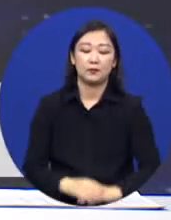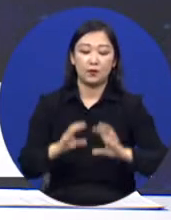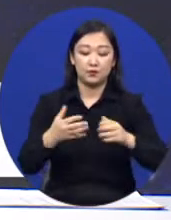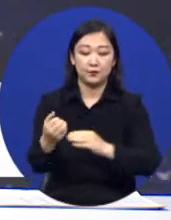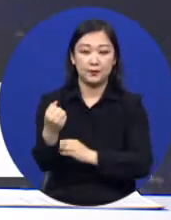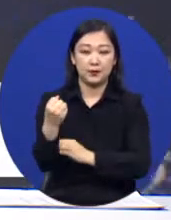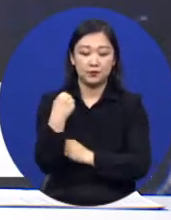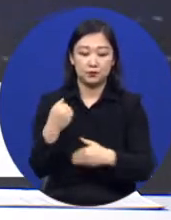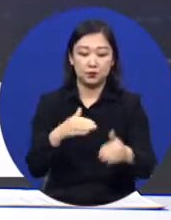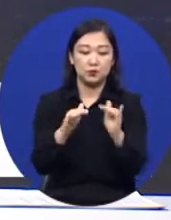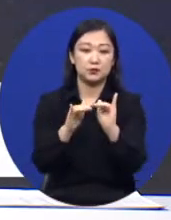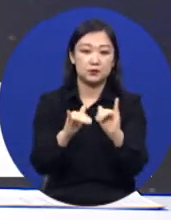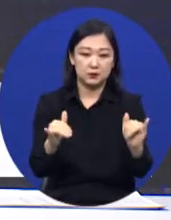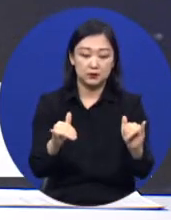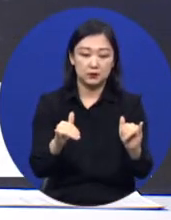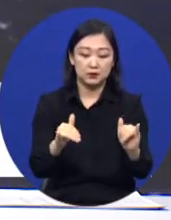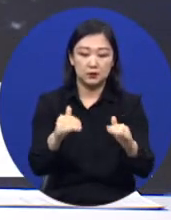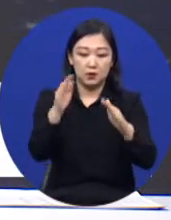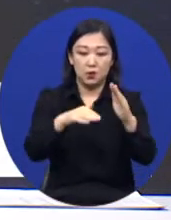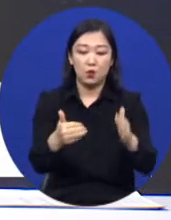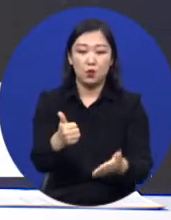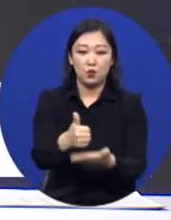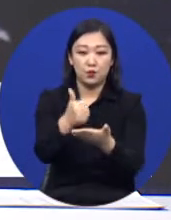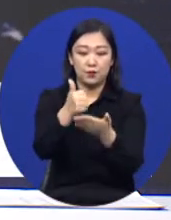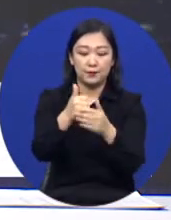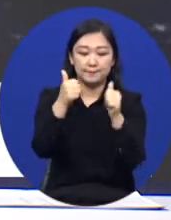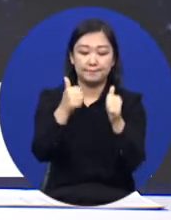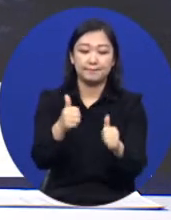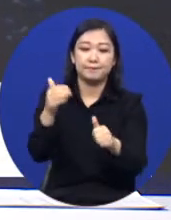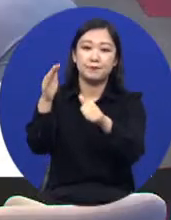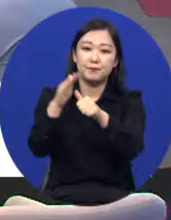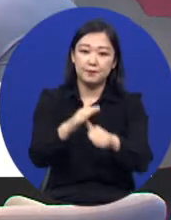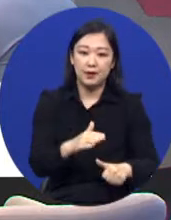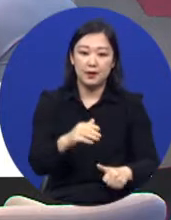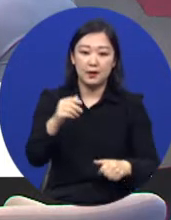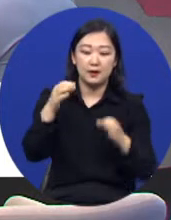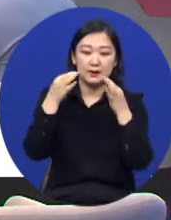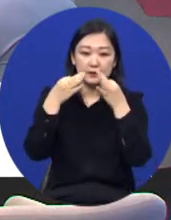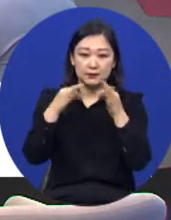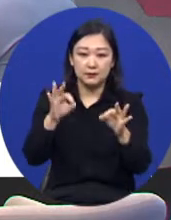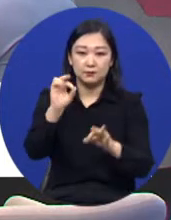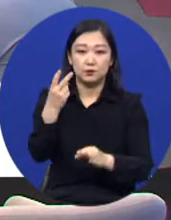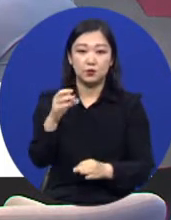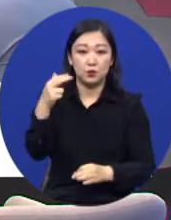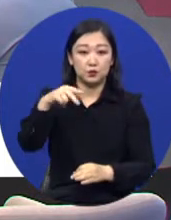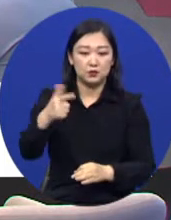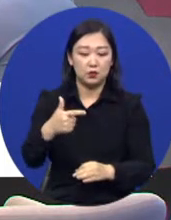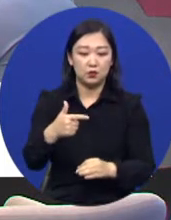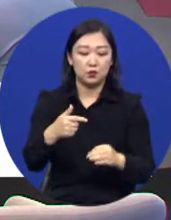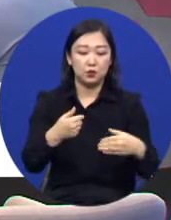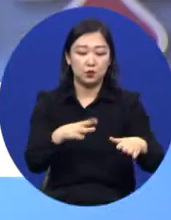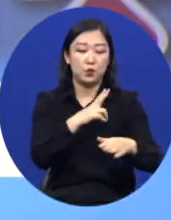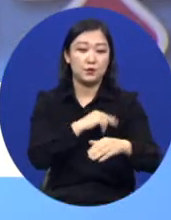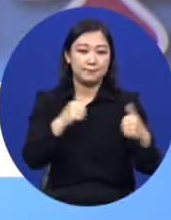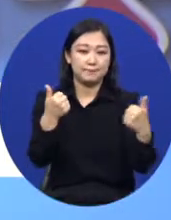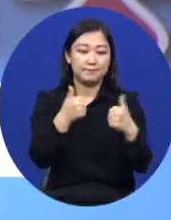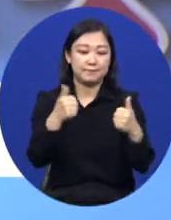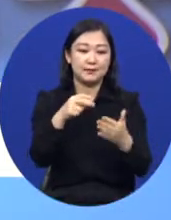국민의힘 제주도지사 공천 심사에서 탈락한 김용철 전 예비후보는 제주도의회에서 기자회견을